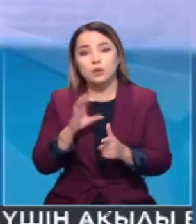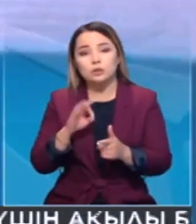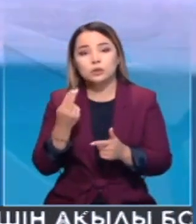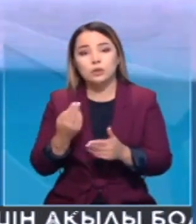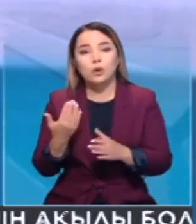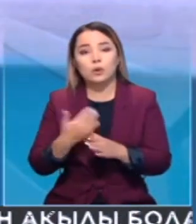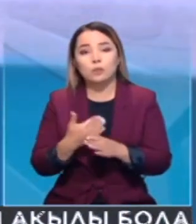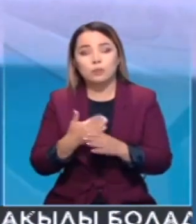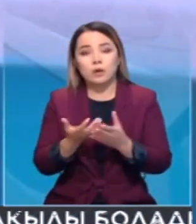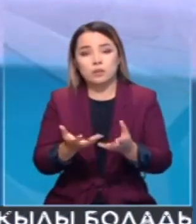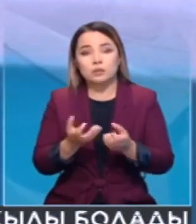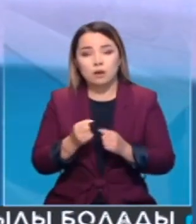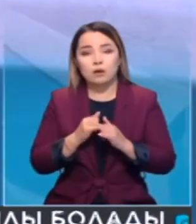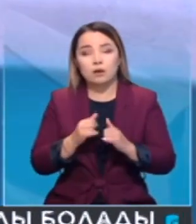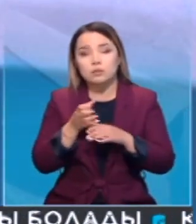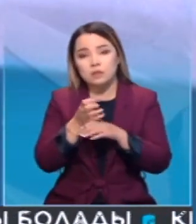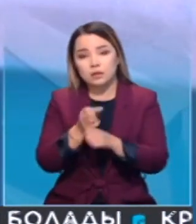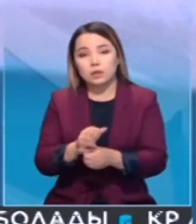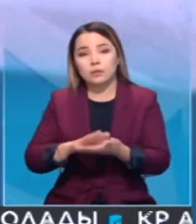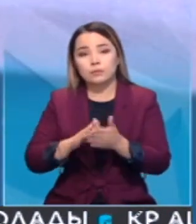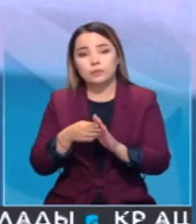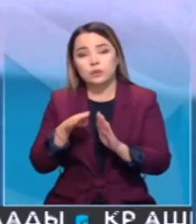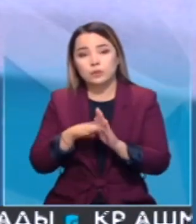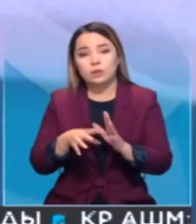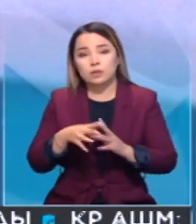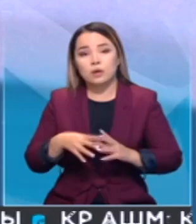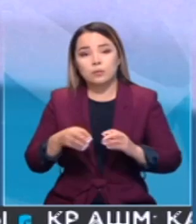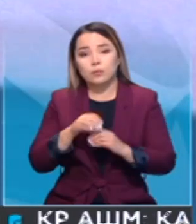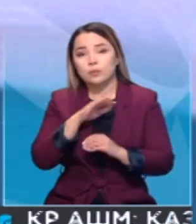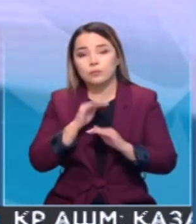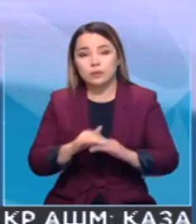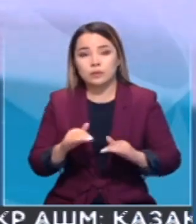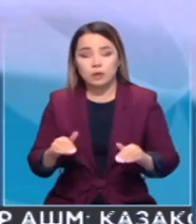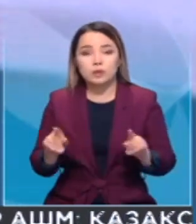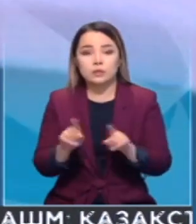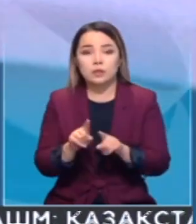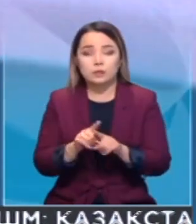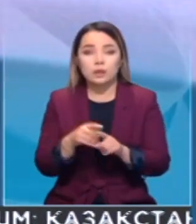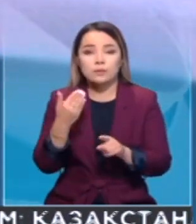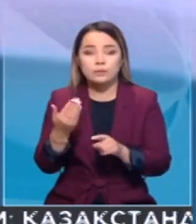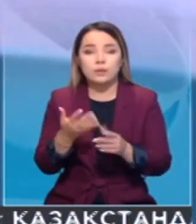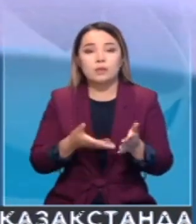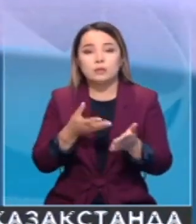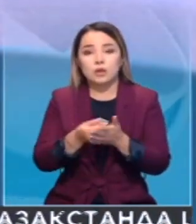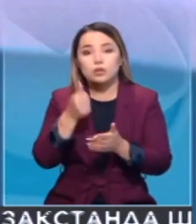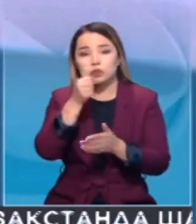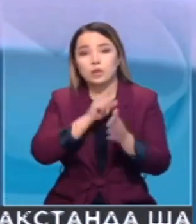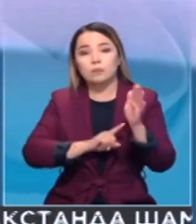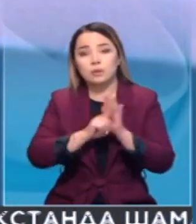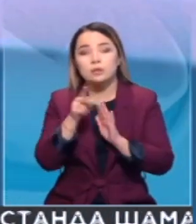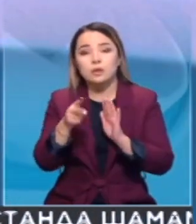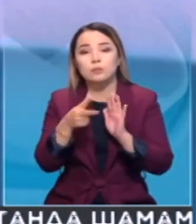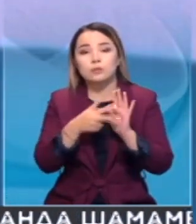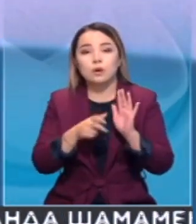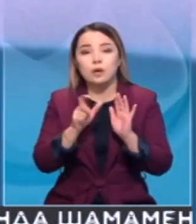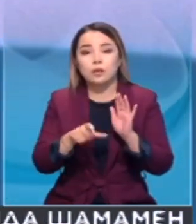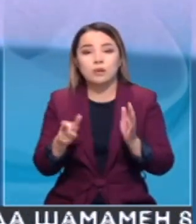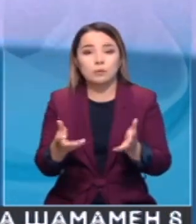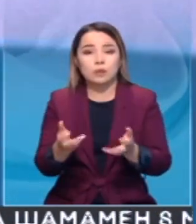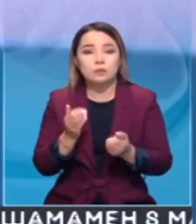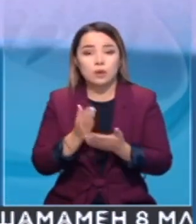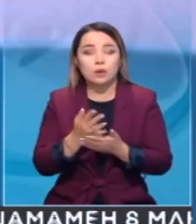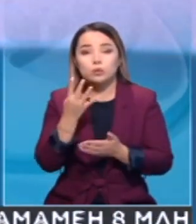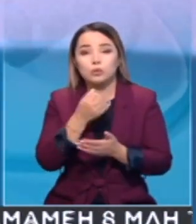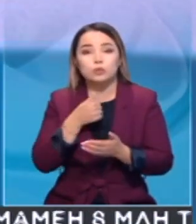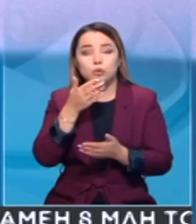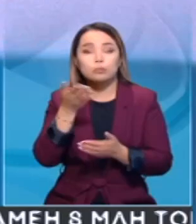алушылар қатары азайып келеді. Аз қамтылған көп балалы отбасыларға берілетін жәрдемақыны жыл басынан бері 2800 адам алған. Ал